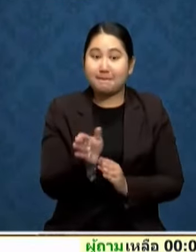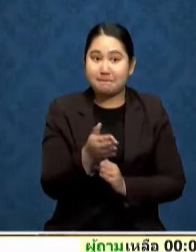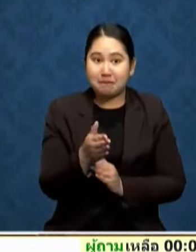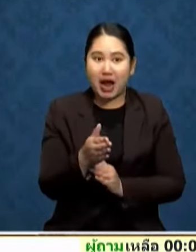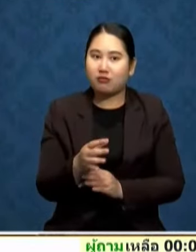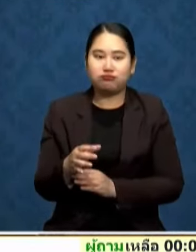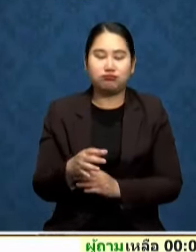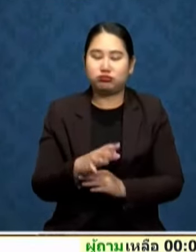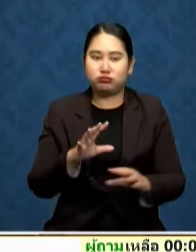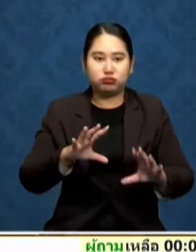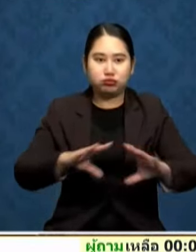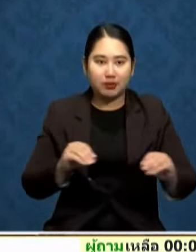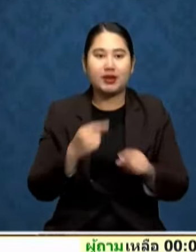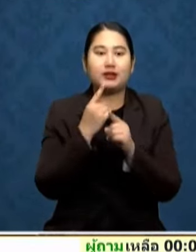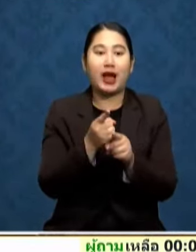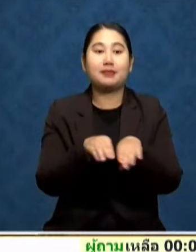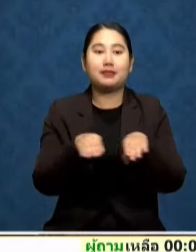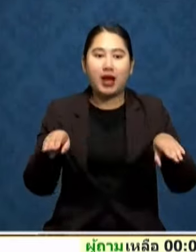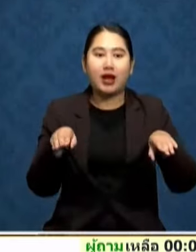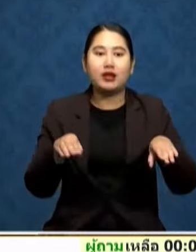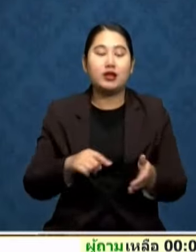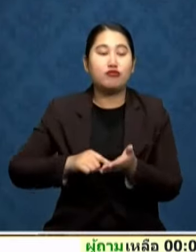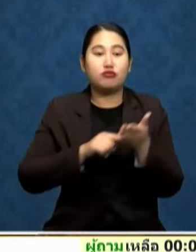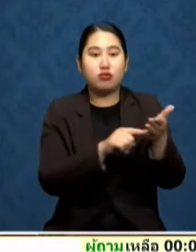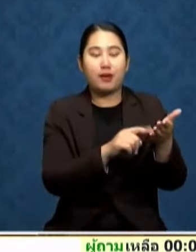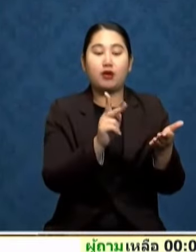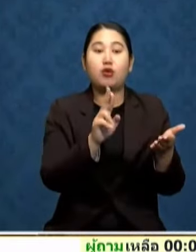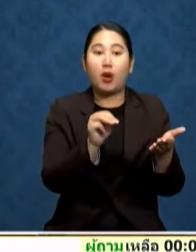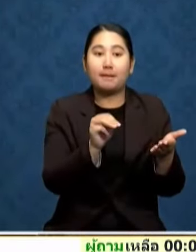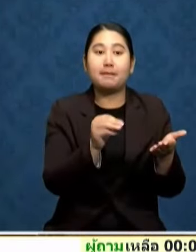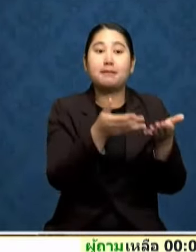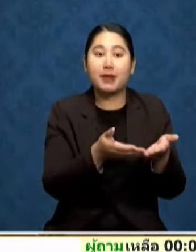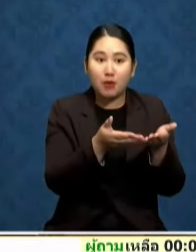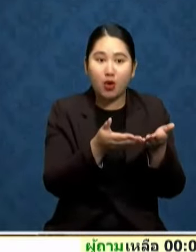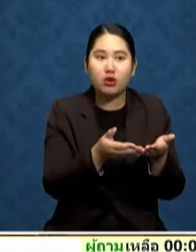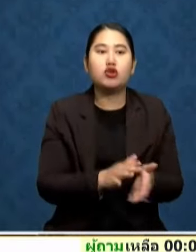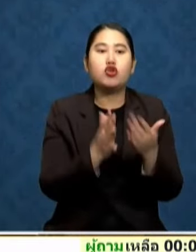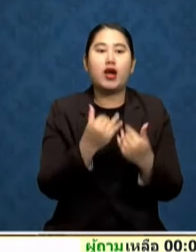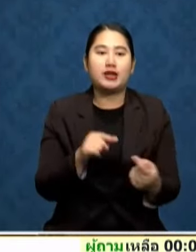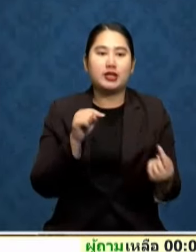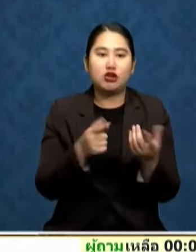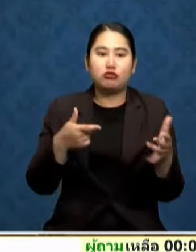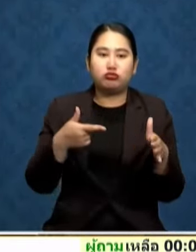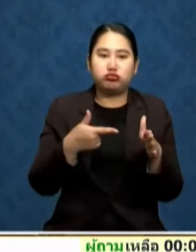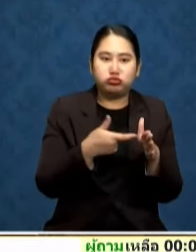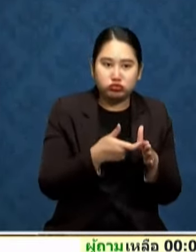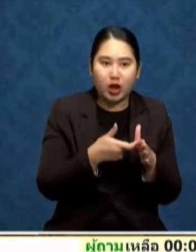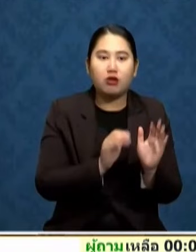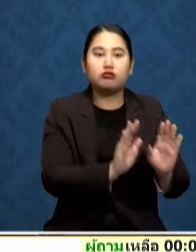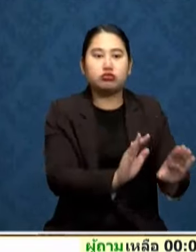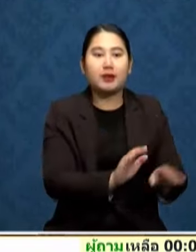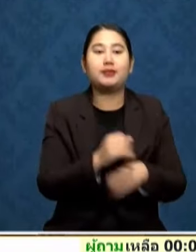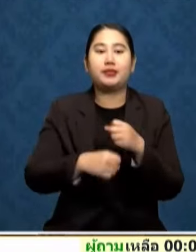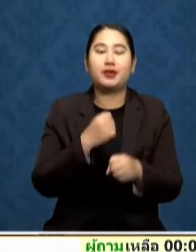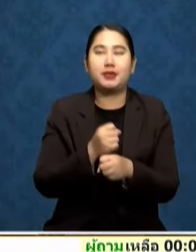าตรฐานแจ้งต่อกรมประมงพร้อมส่งตัวอย่างซากปลาซึ่งดองในฟอร์มาลีนทั้งหมดส่งไปยังกรมประม